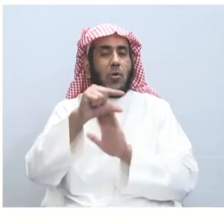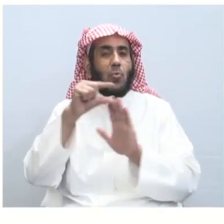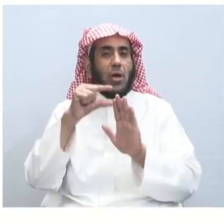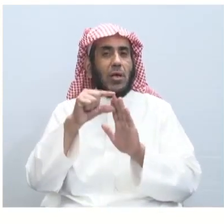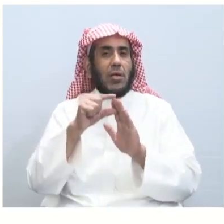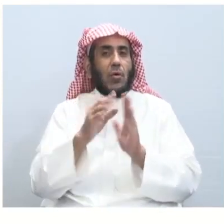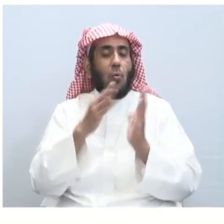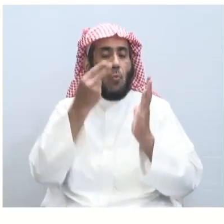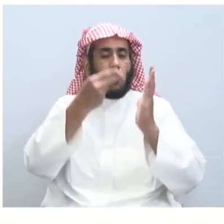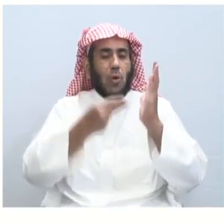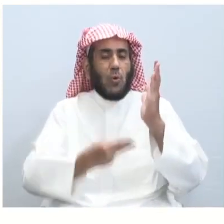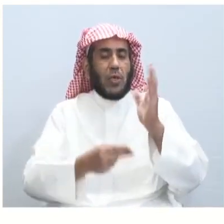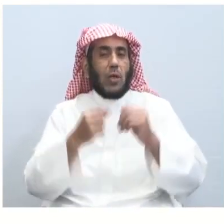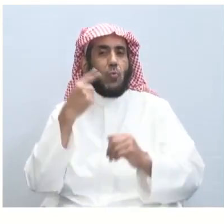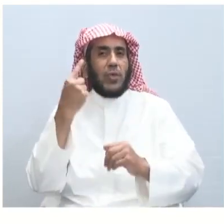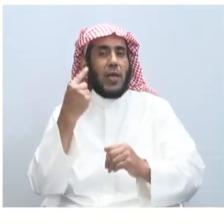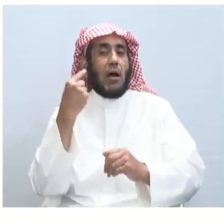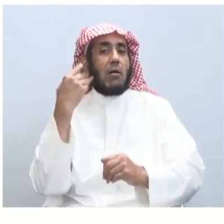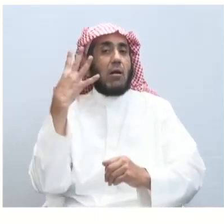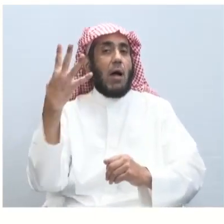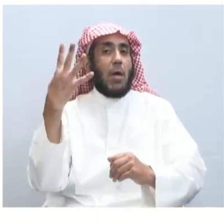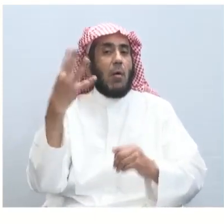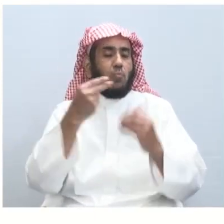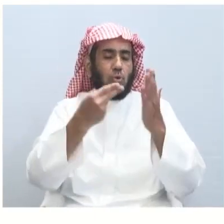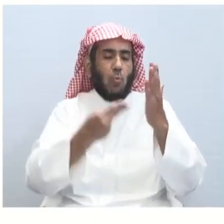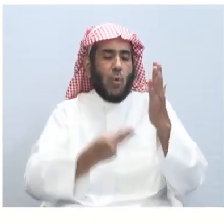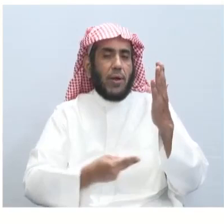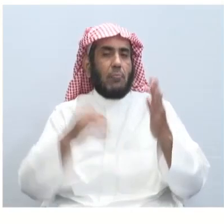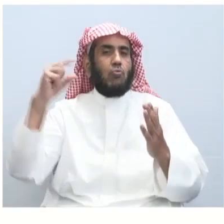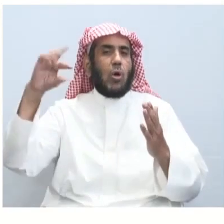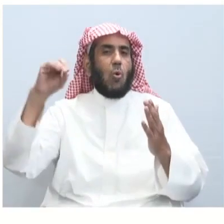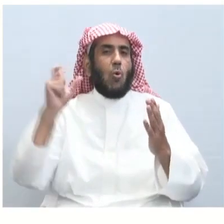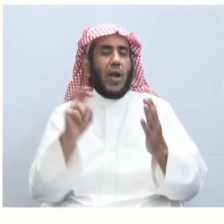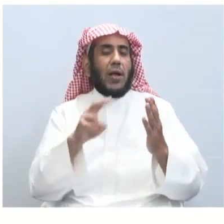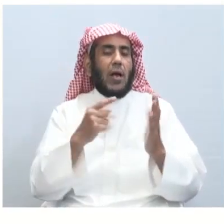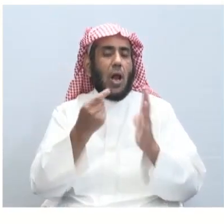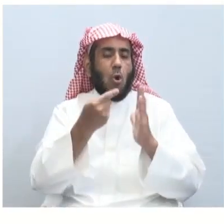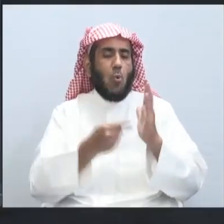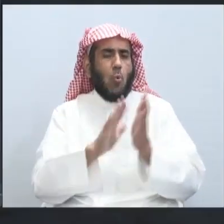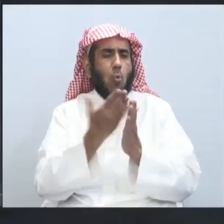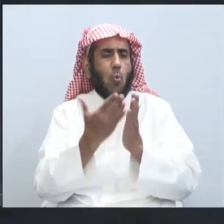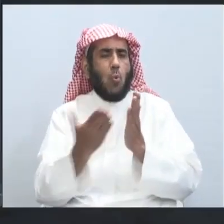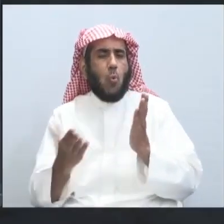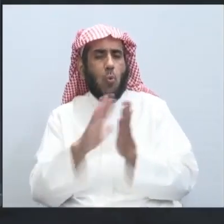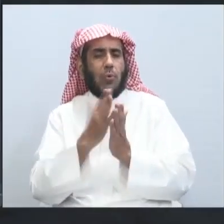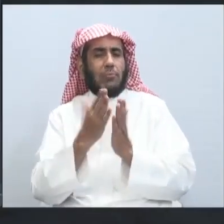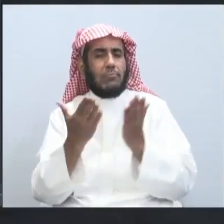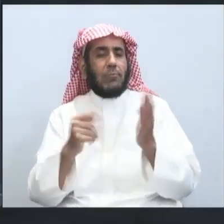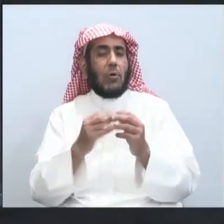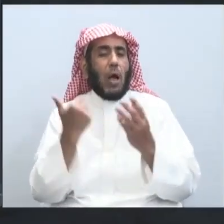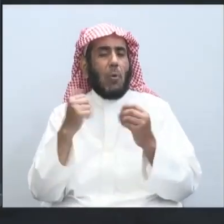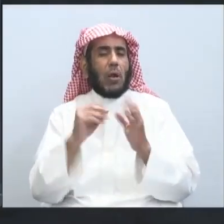مدونه الوحده الرابعه مدونه الوحده الرابعه وقبل البدء بالدرس كما تعودنا